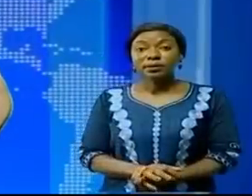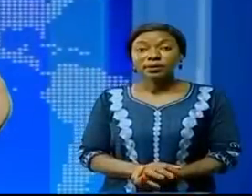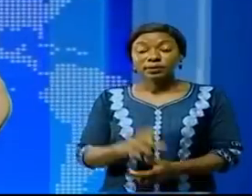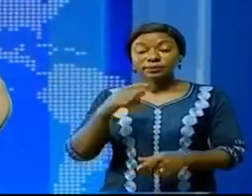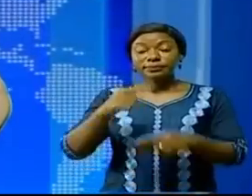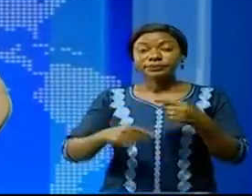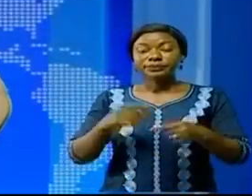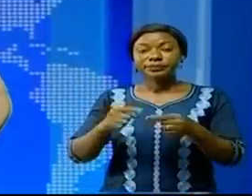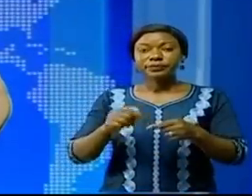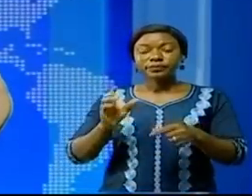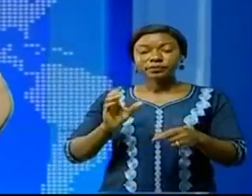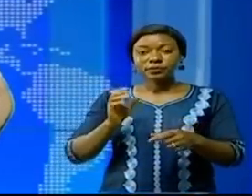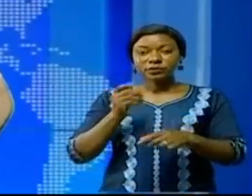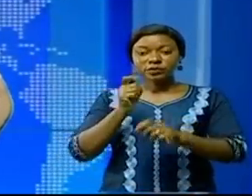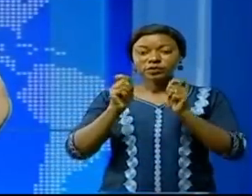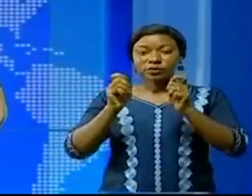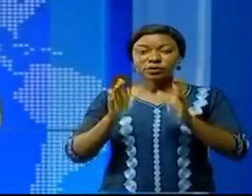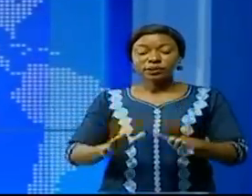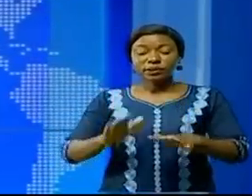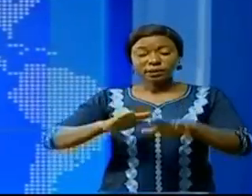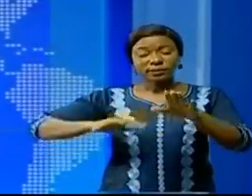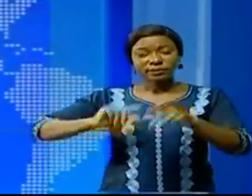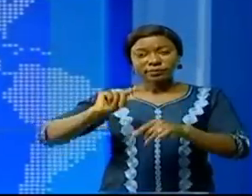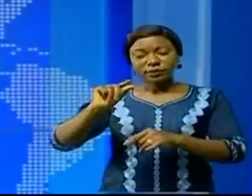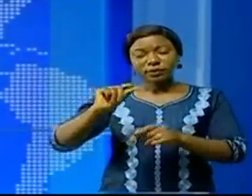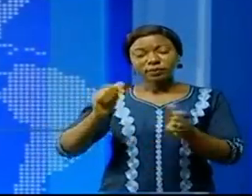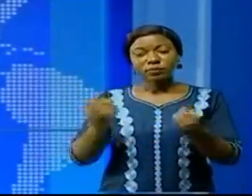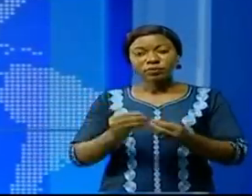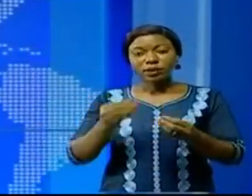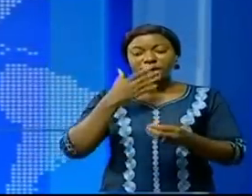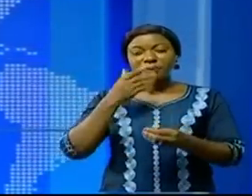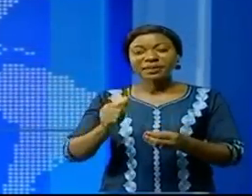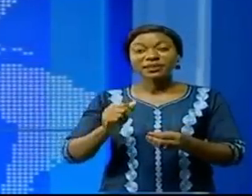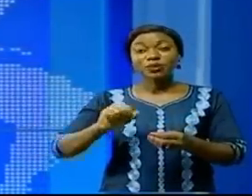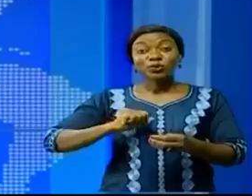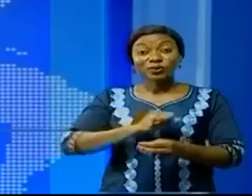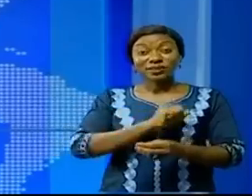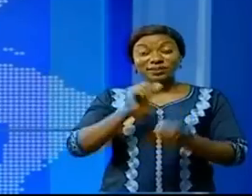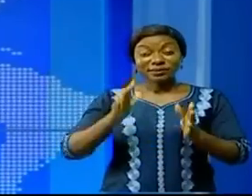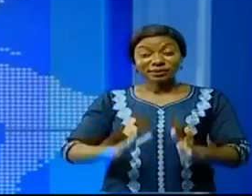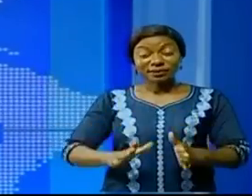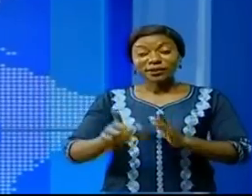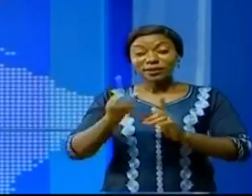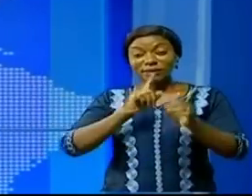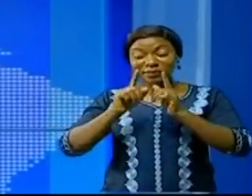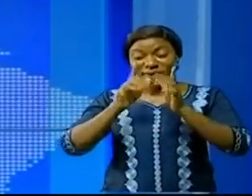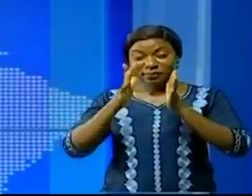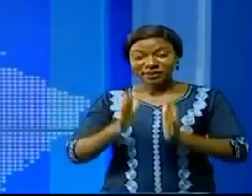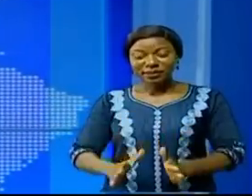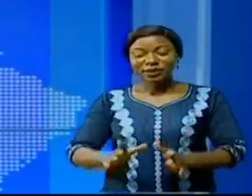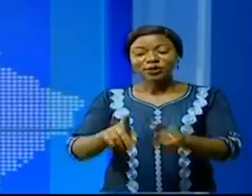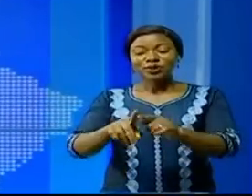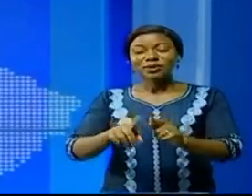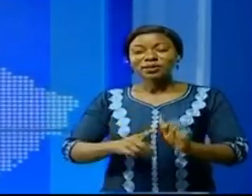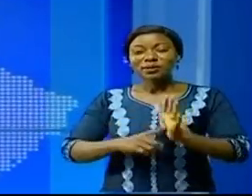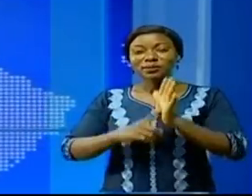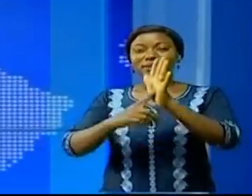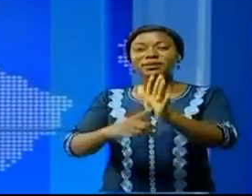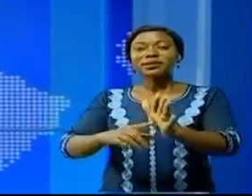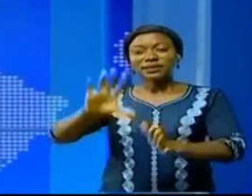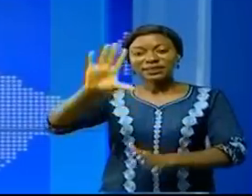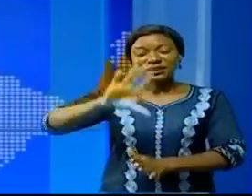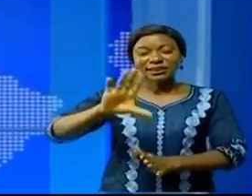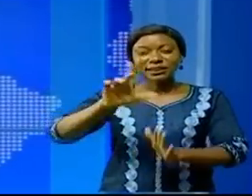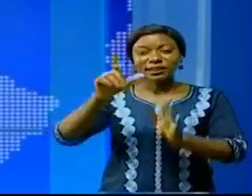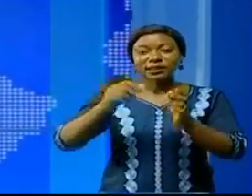Nous commençons ce journal avec un léger retard dû à la retransmission en direct de la plénière du Sénat sur la présentation de